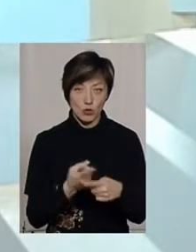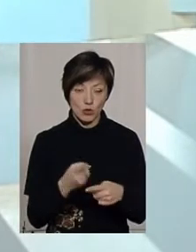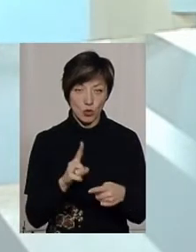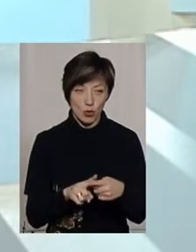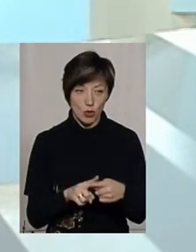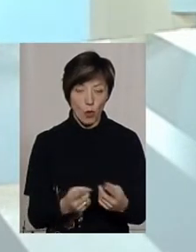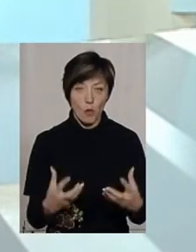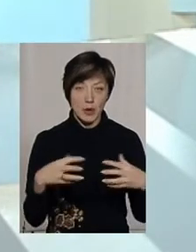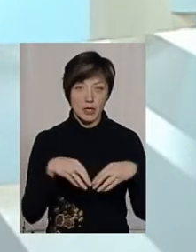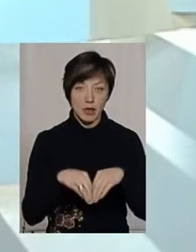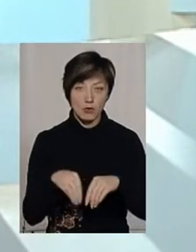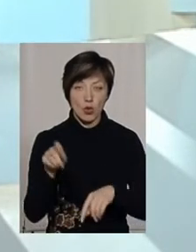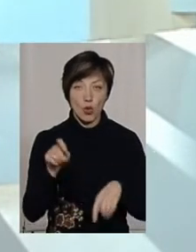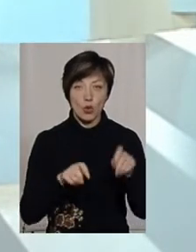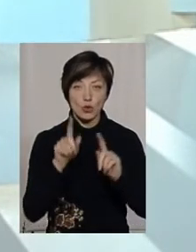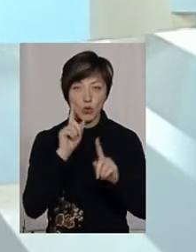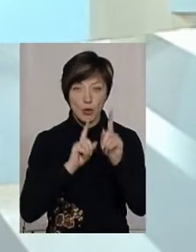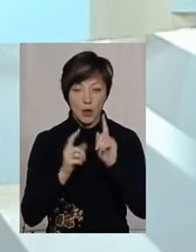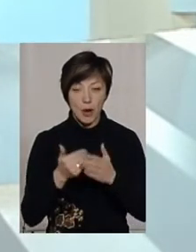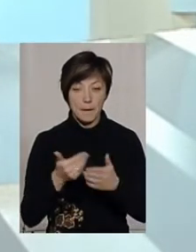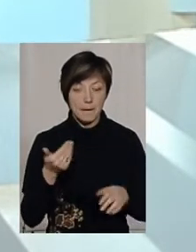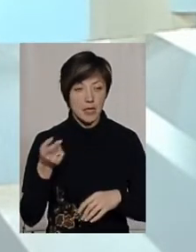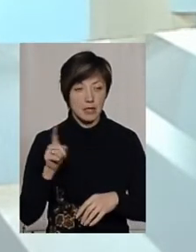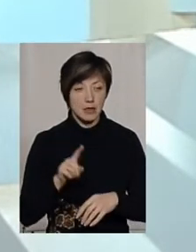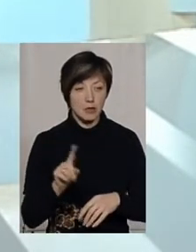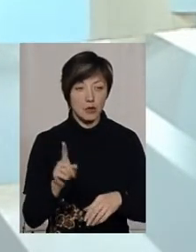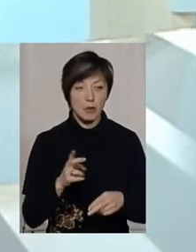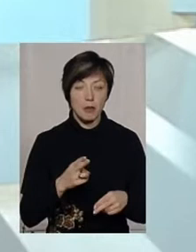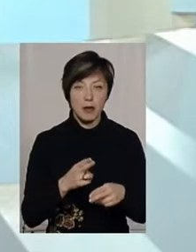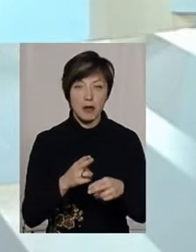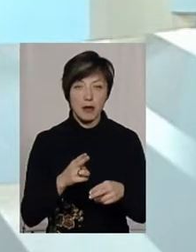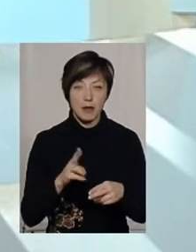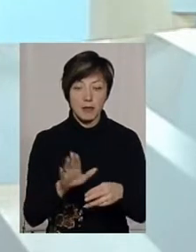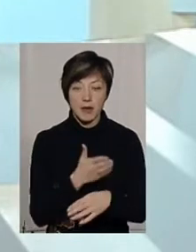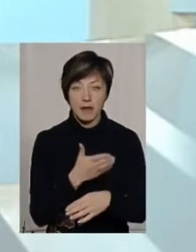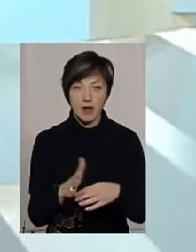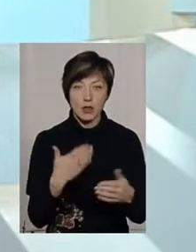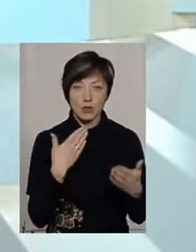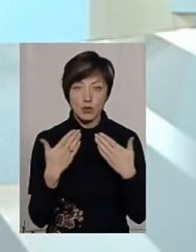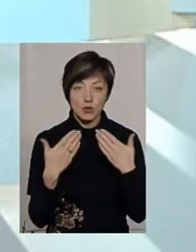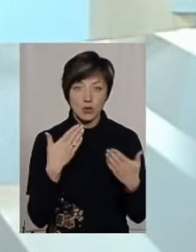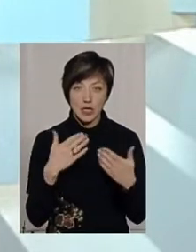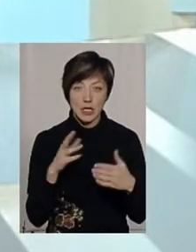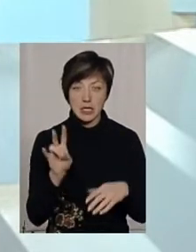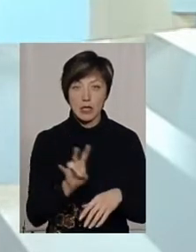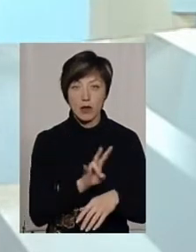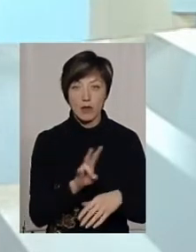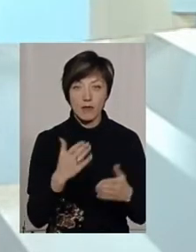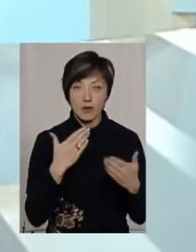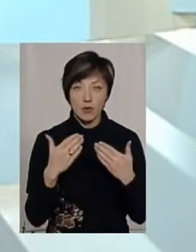цього об'єднавчого собору, а перед тим, що перервали стосунки церковні відносини